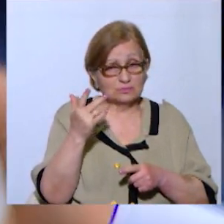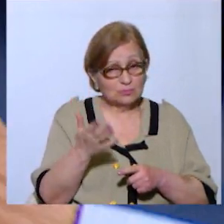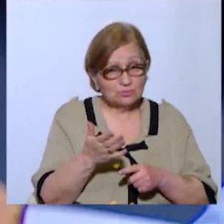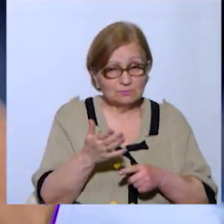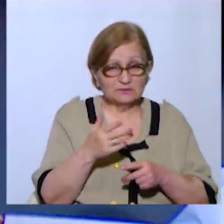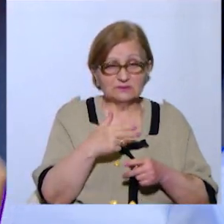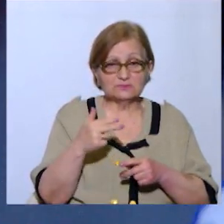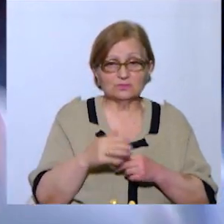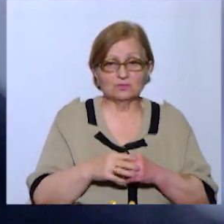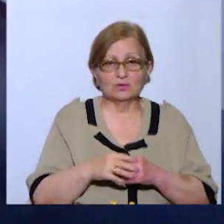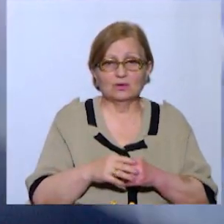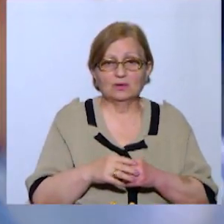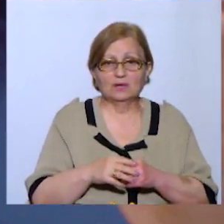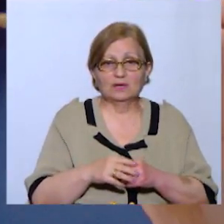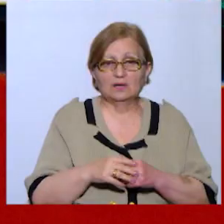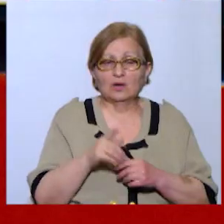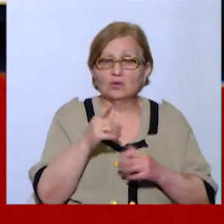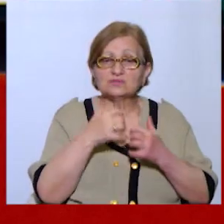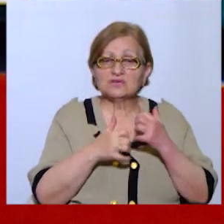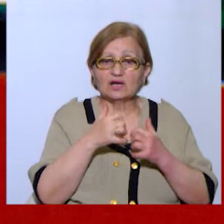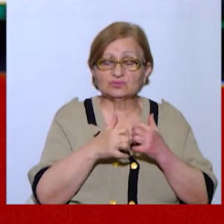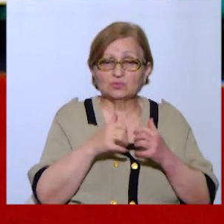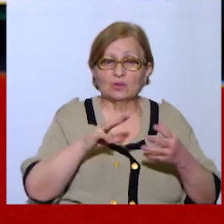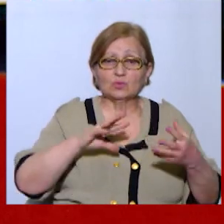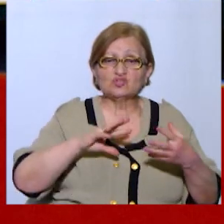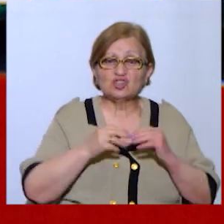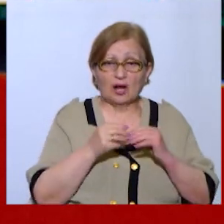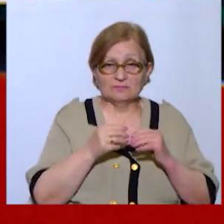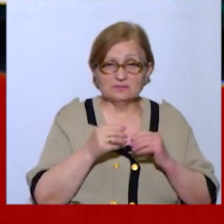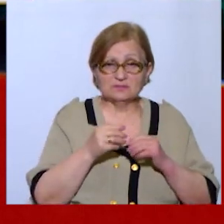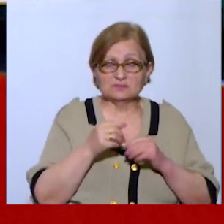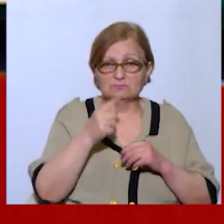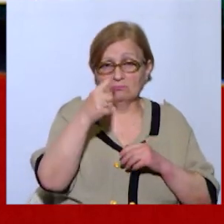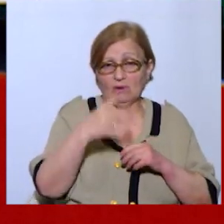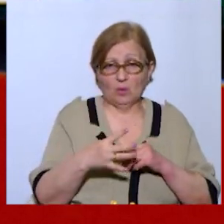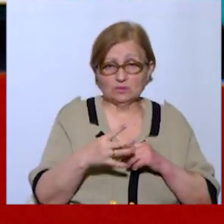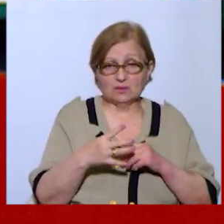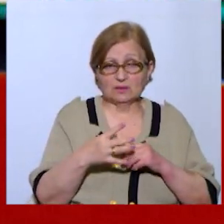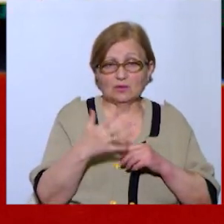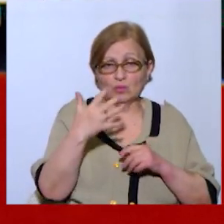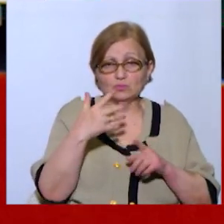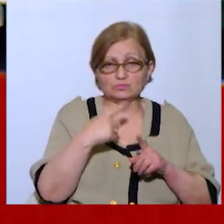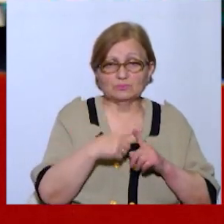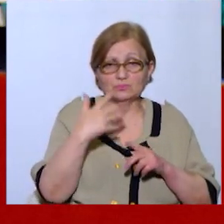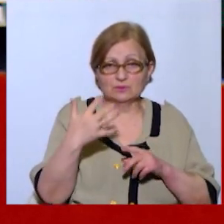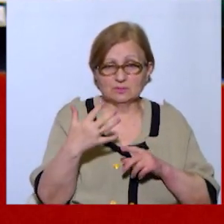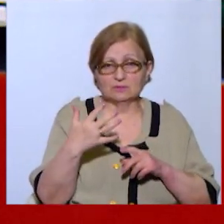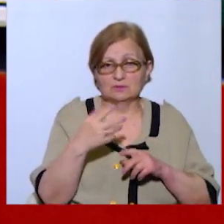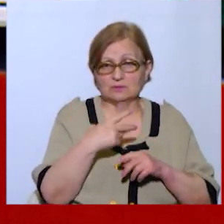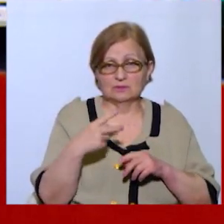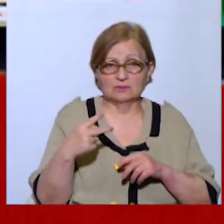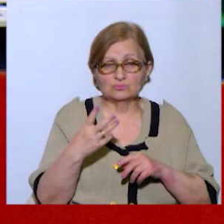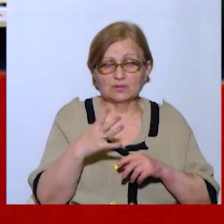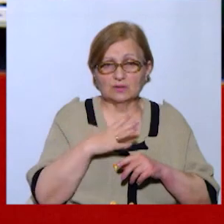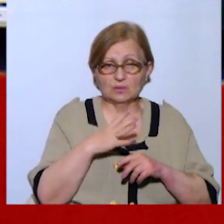1.35 ტოლი, ხოლო საშუალო, ანუ ჯამის მეოთხედი, 5 პლუს 5 მეოთხედი უნდა